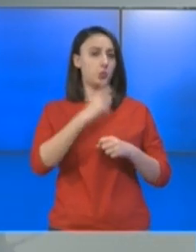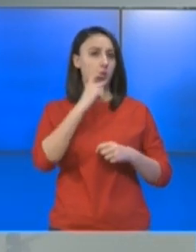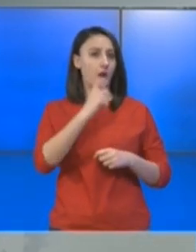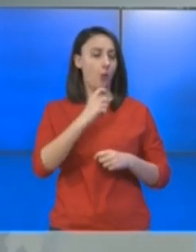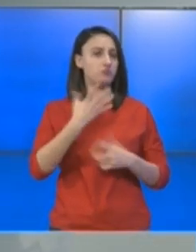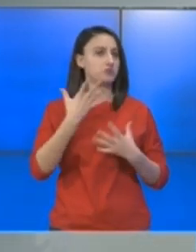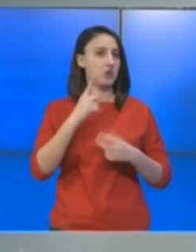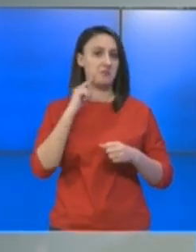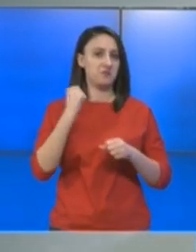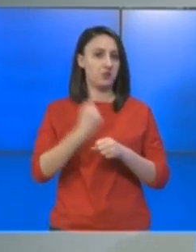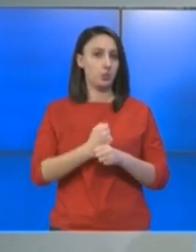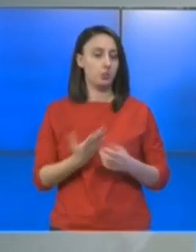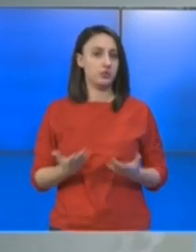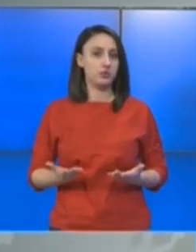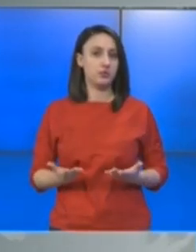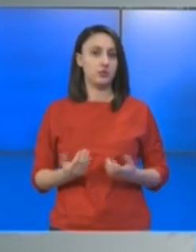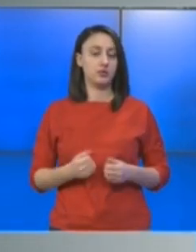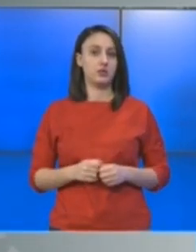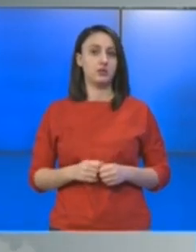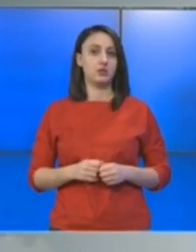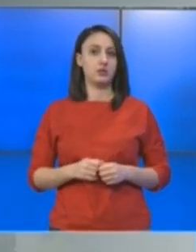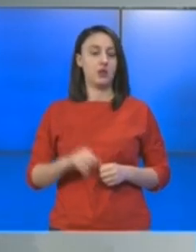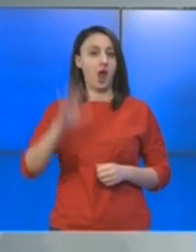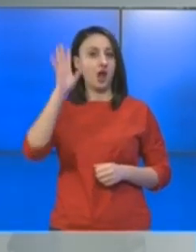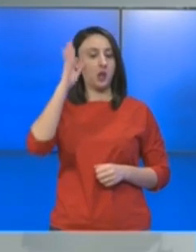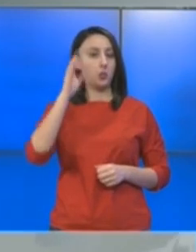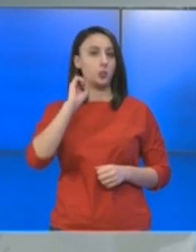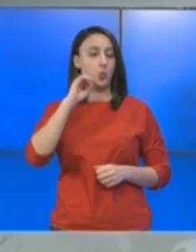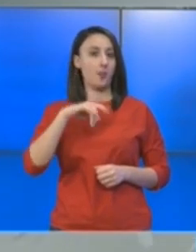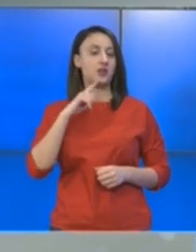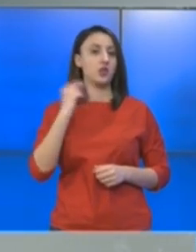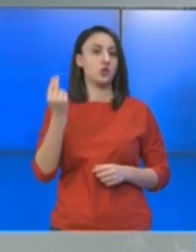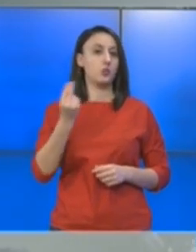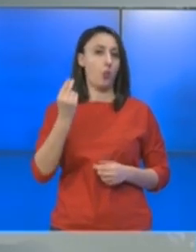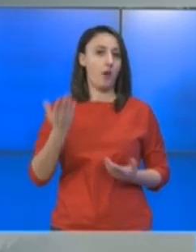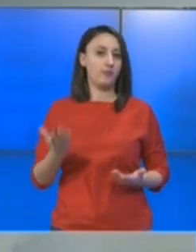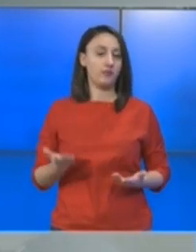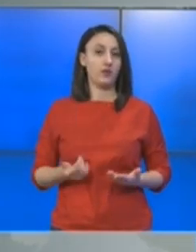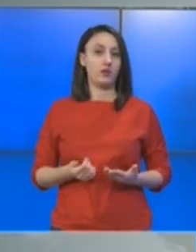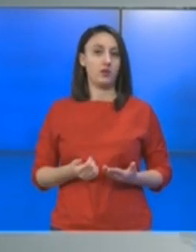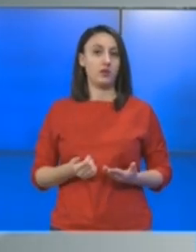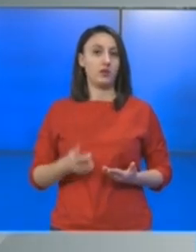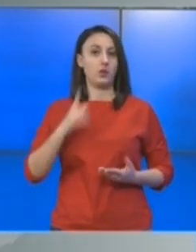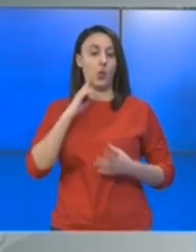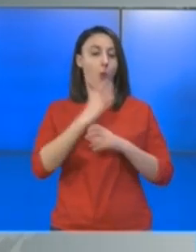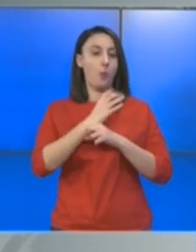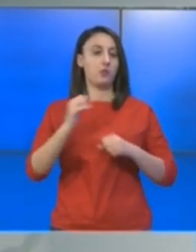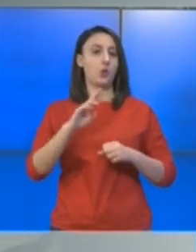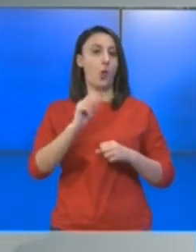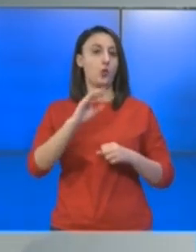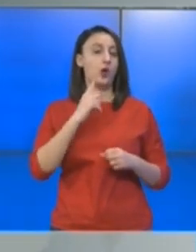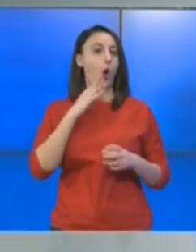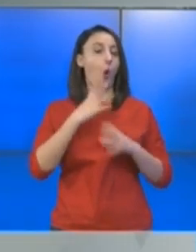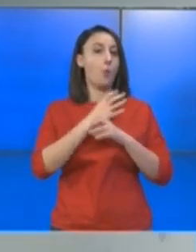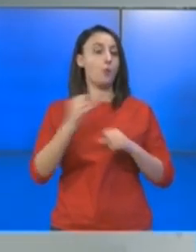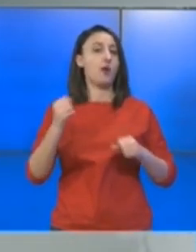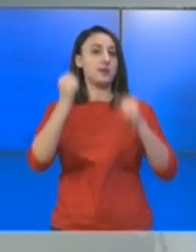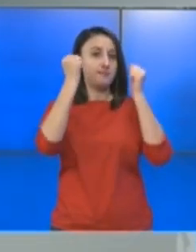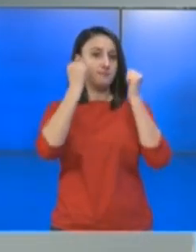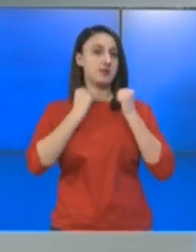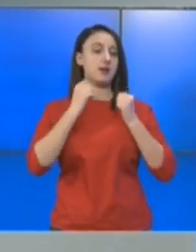multe bă înnebunit lumea Doamne Doamne bun udumbara coronavirusul până la o moară